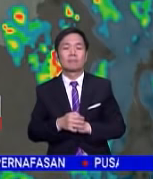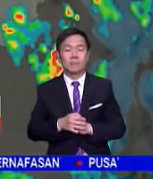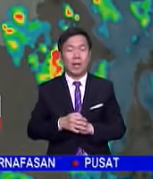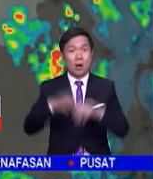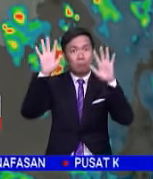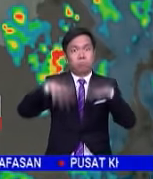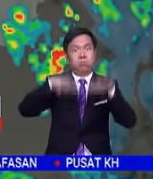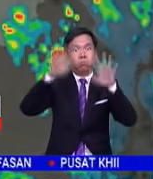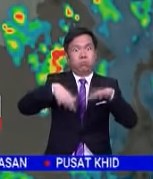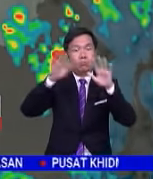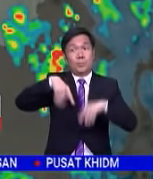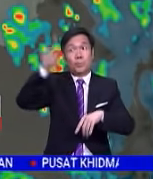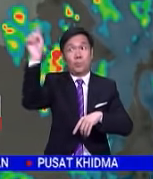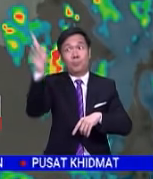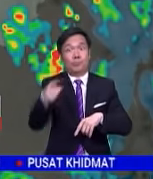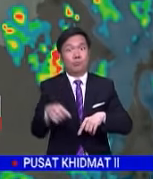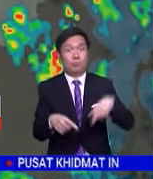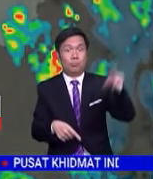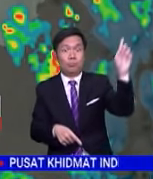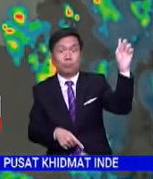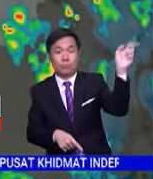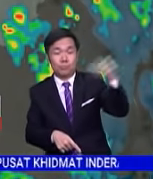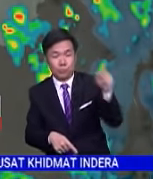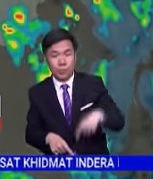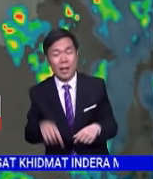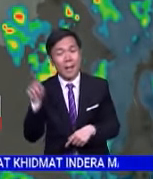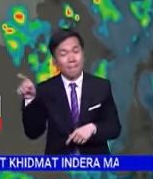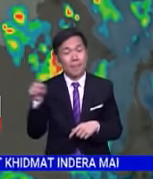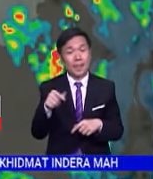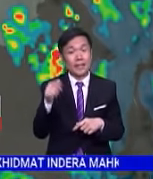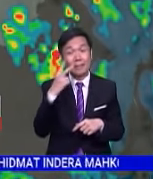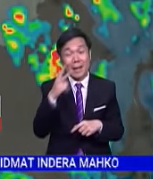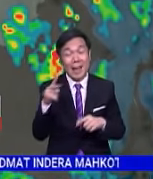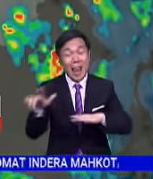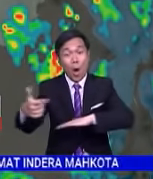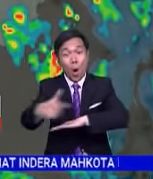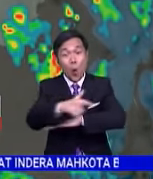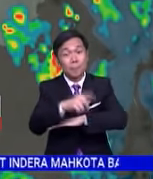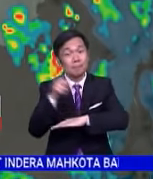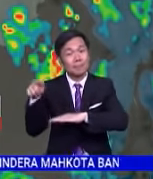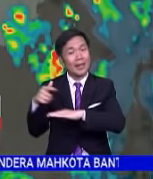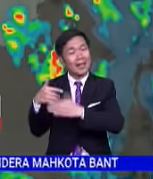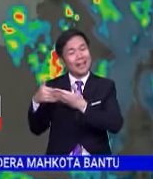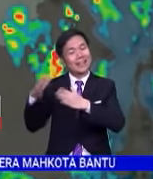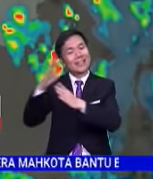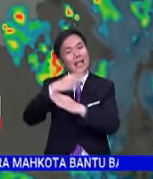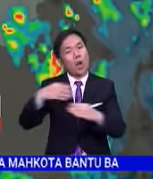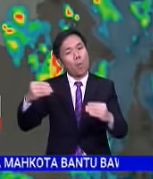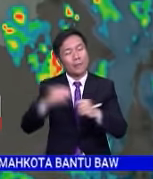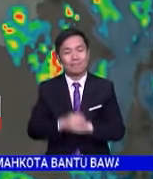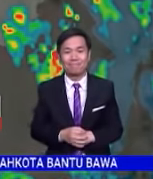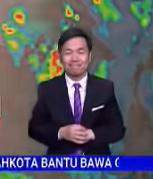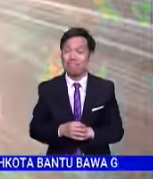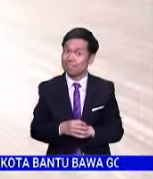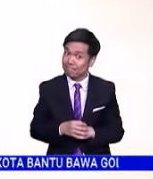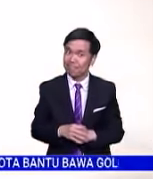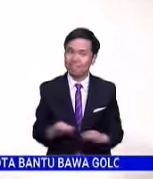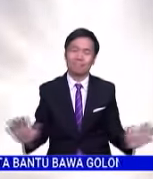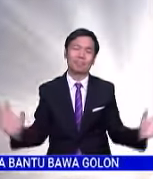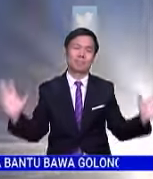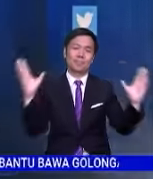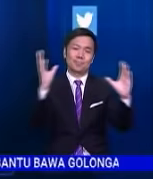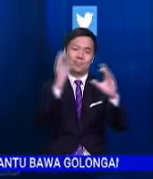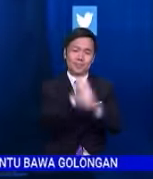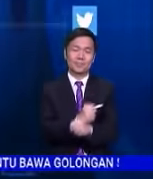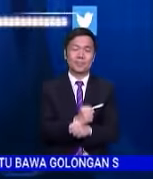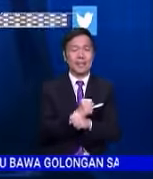petir serta kelembapan yang tinggi tertumpu di kawasan perairan rantau negara termasuklah perairan Sarawak. Sekian saja informasi cuaca kali